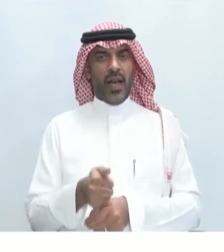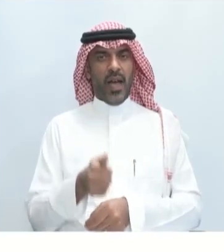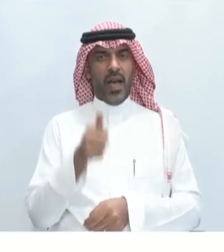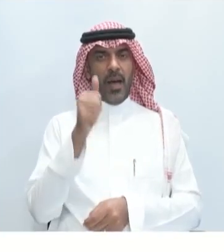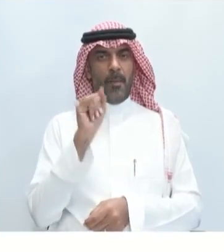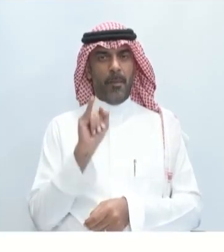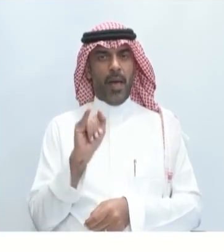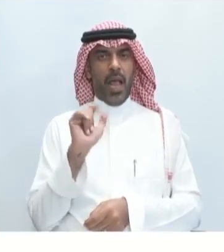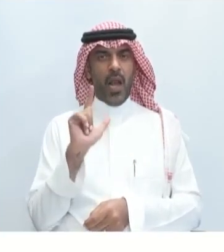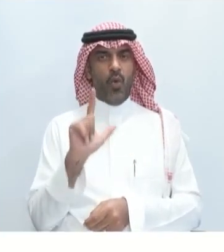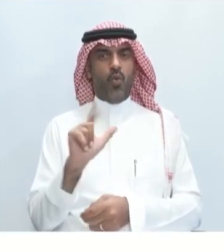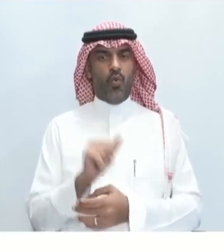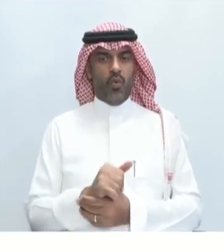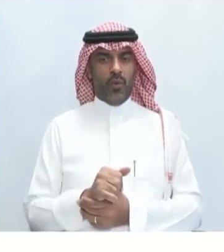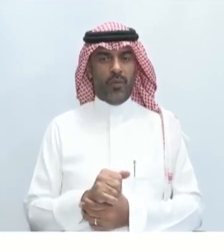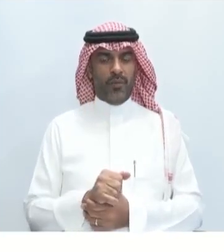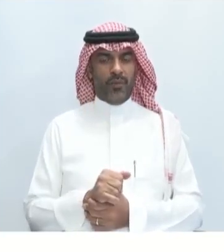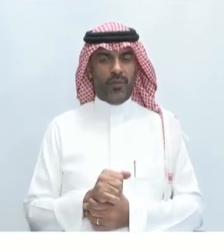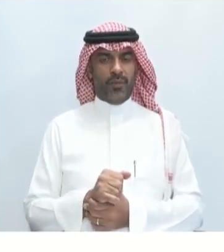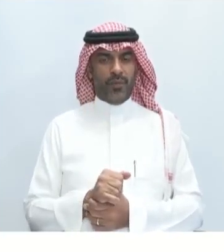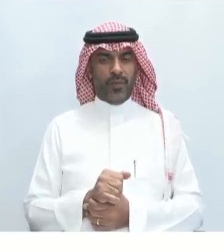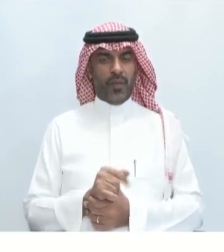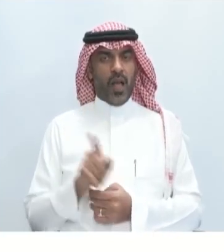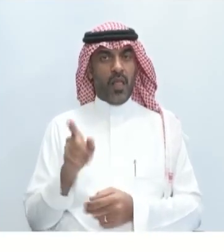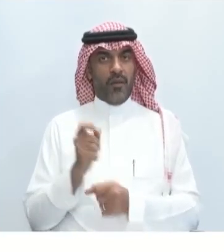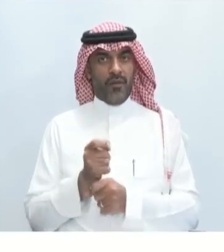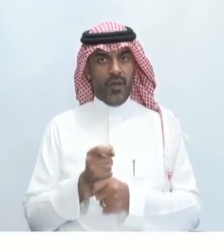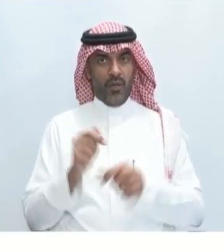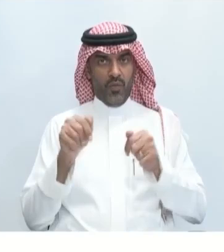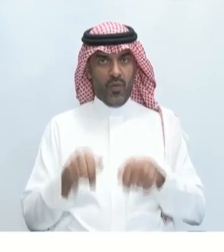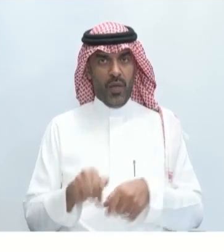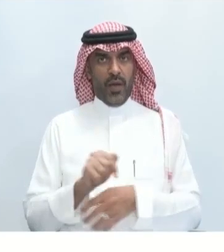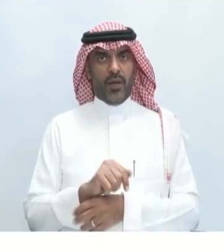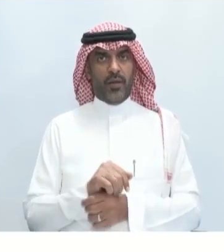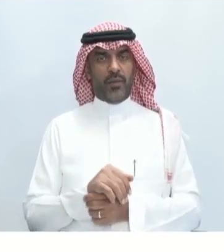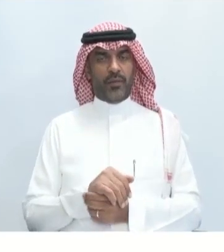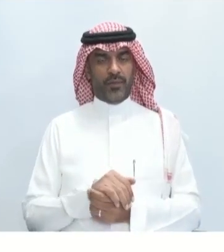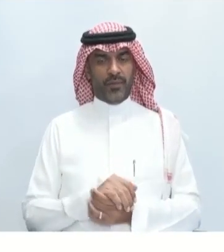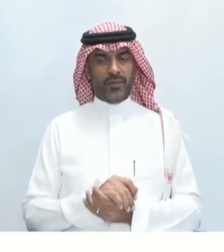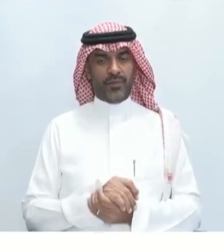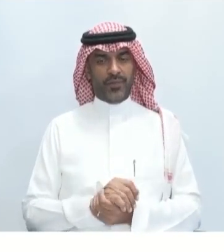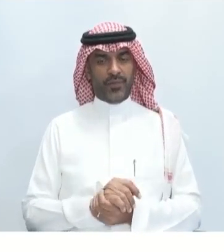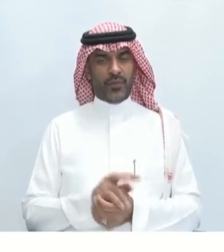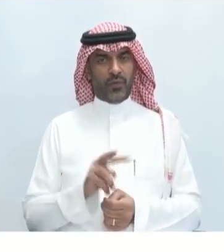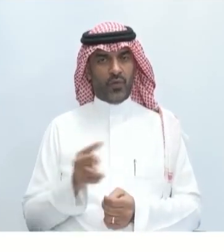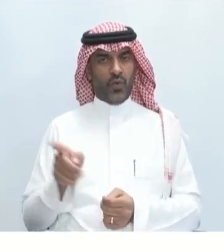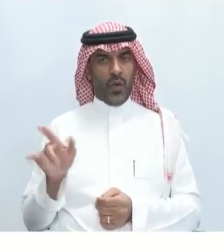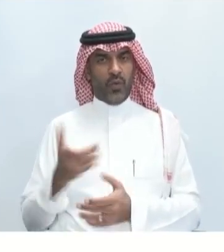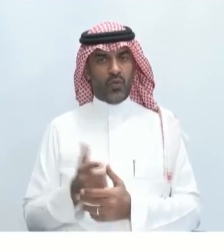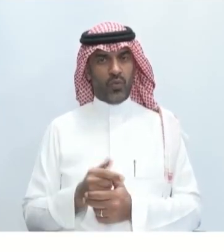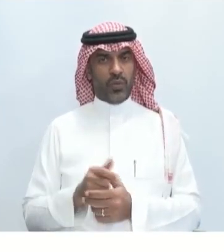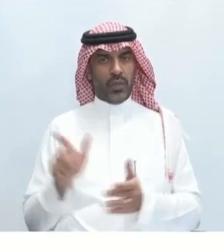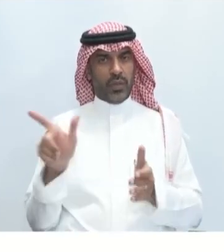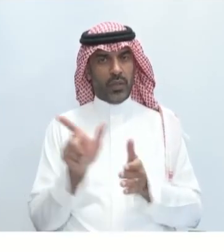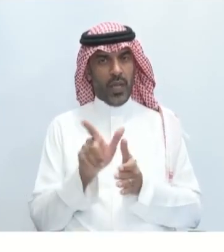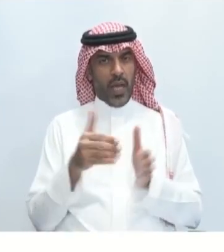يتعاملوا هذا الفعل هو ايضا فعل مضارع هذا الفعل المضارع ما نوعه هل هو صحيح